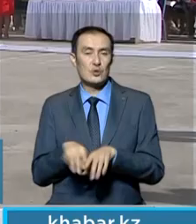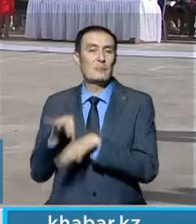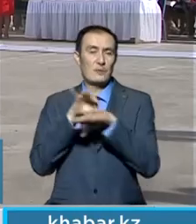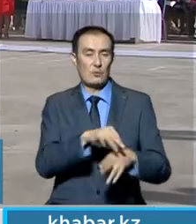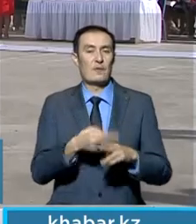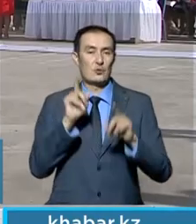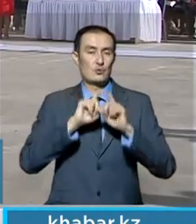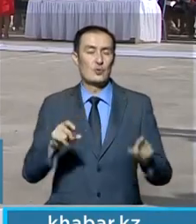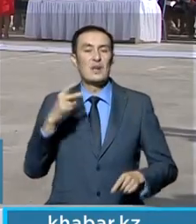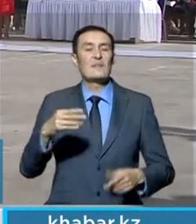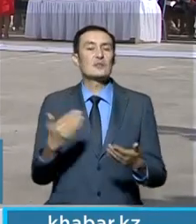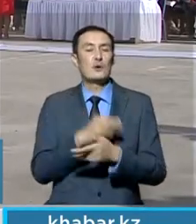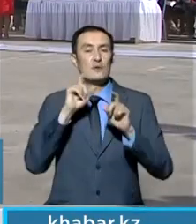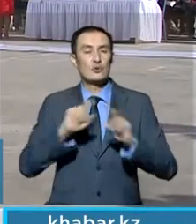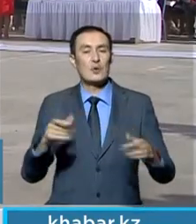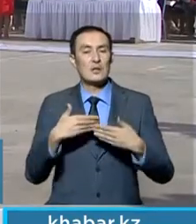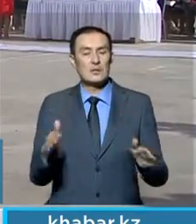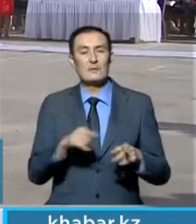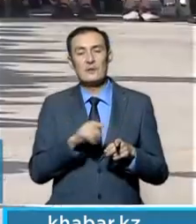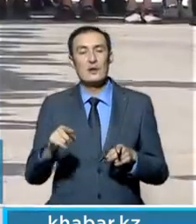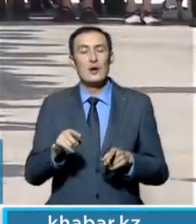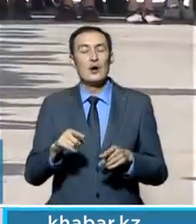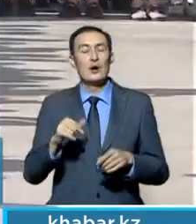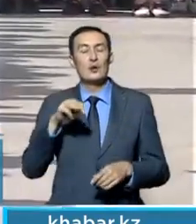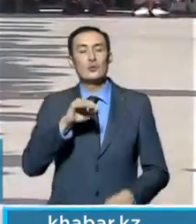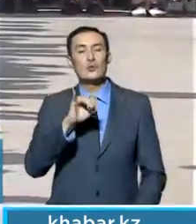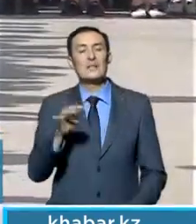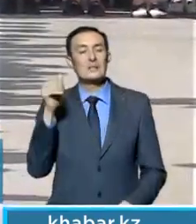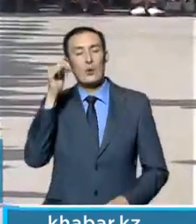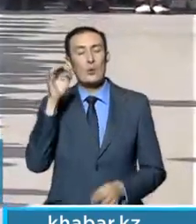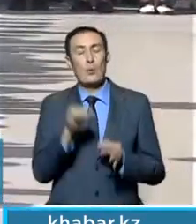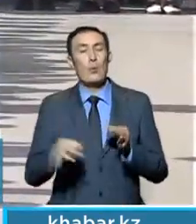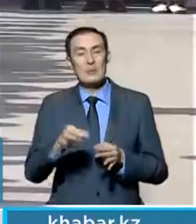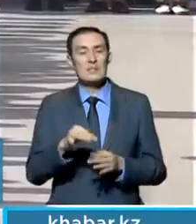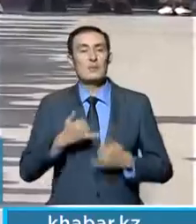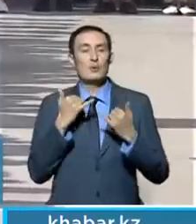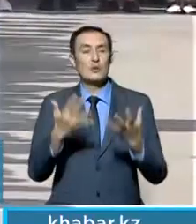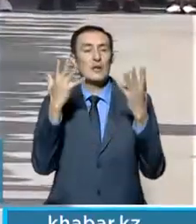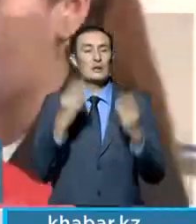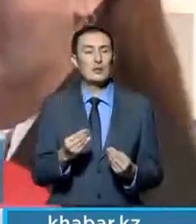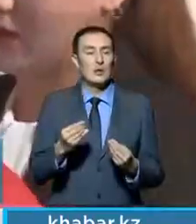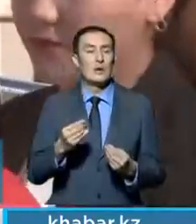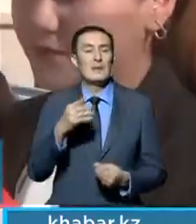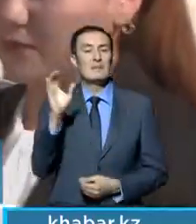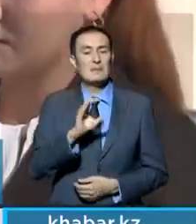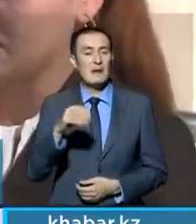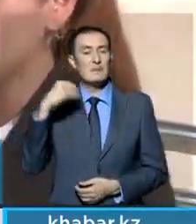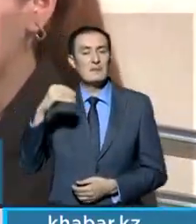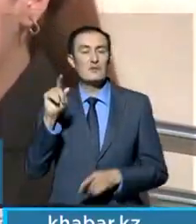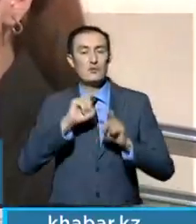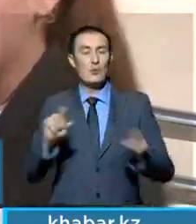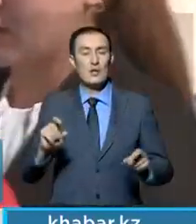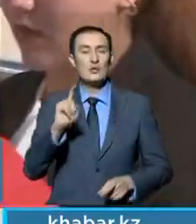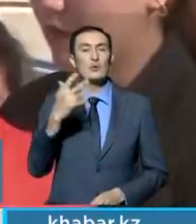школу. 20 новых школ распахнут свои двери до конца года в Туркестанской области. Открытие большинства из них приурочили ко Дню знаний. Впервые прозвенел звонок в школе